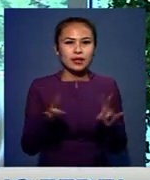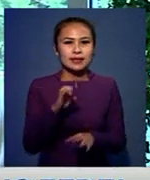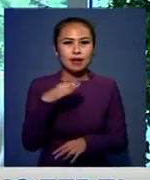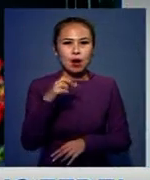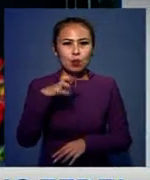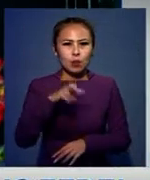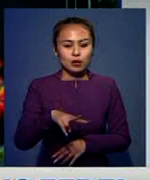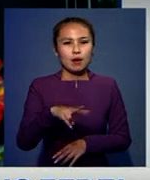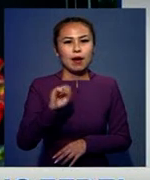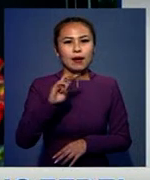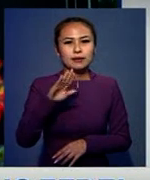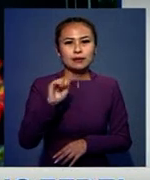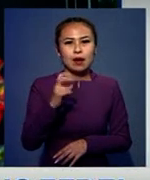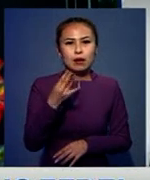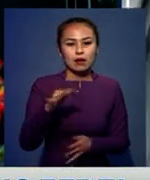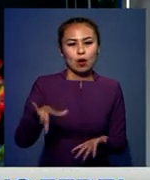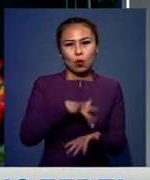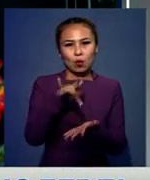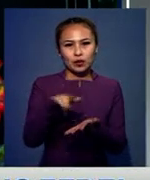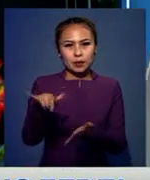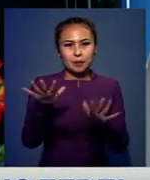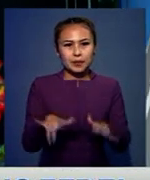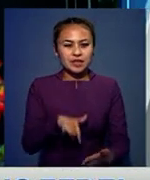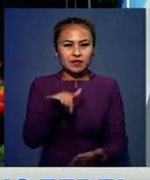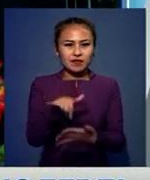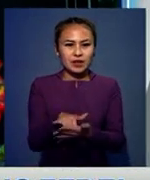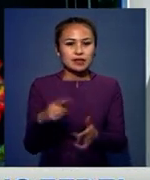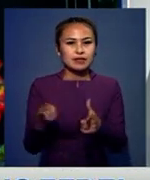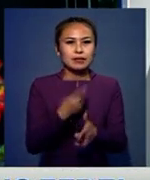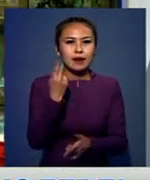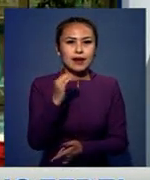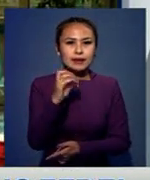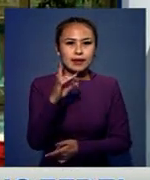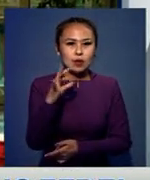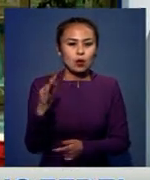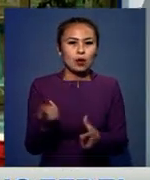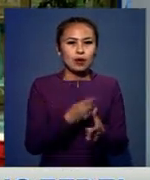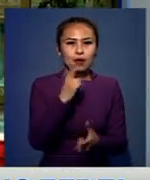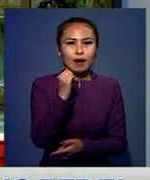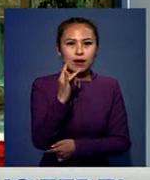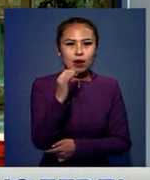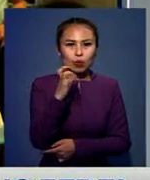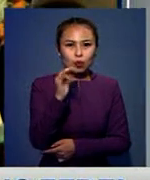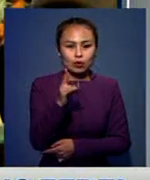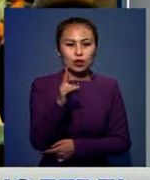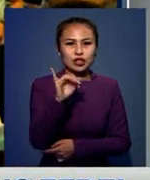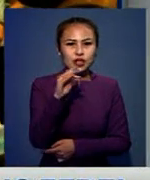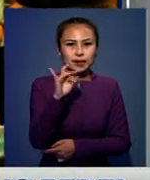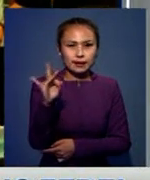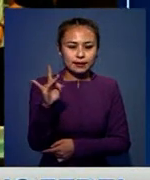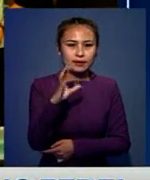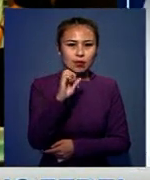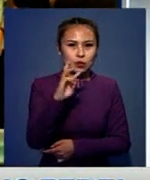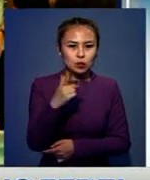мен Анталия қалаларында орналасқан. Бұдан өзге Конья, Кайсери, Кастамоны, Карабук, Эскишехир,